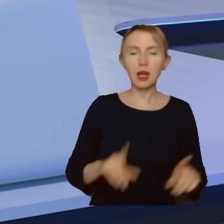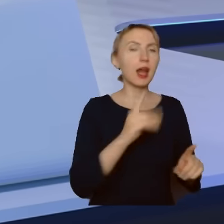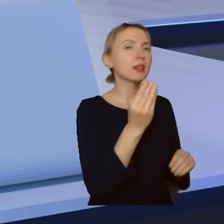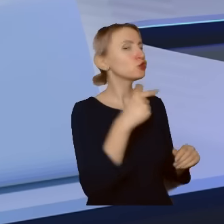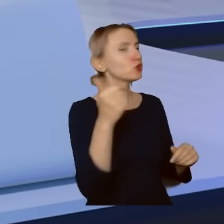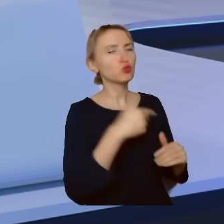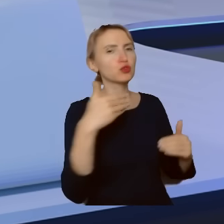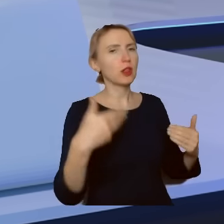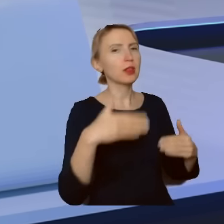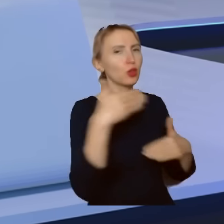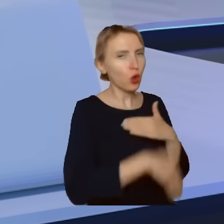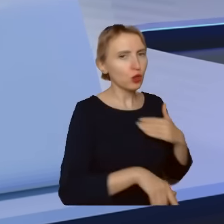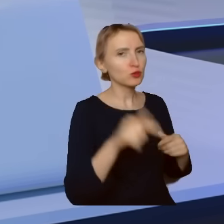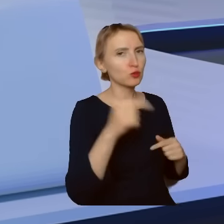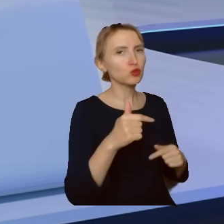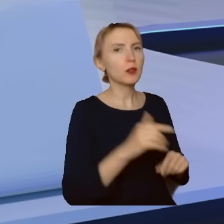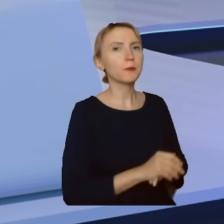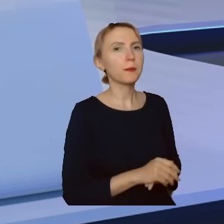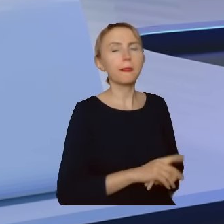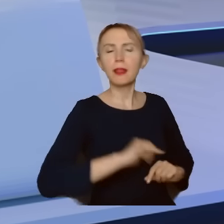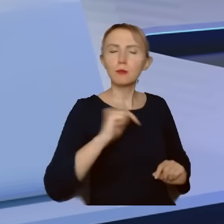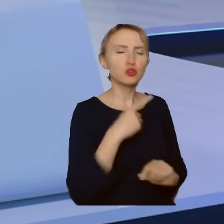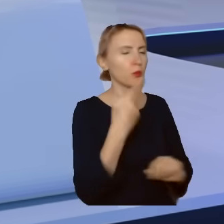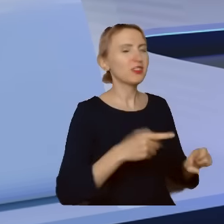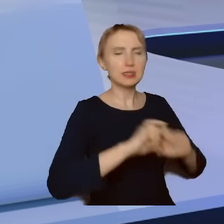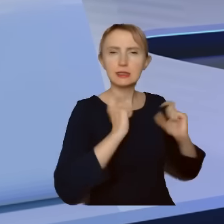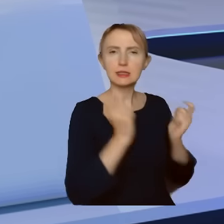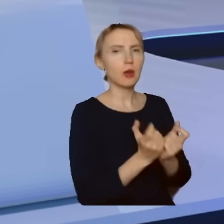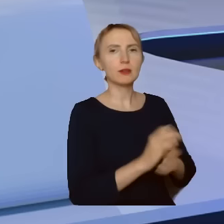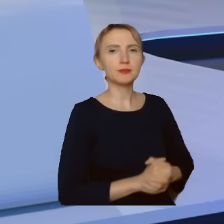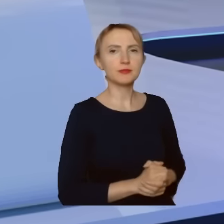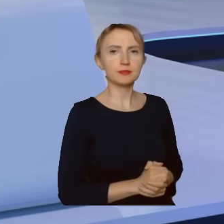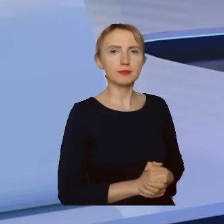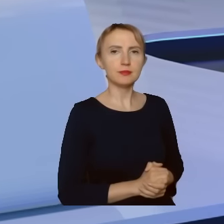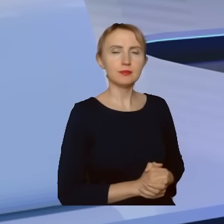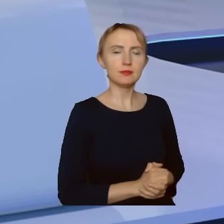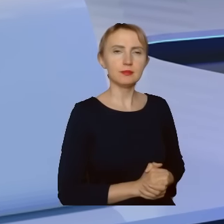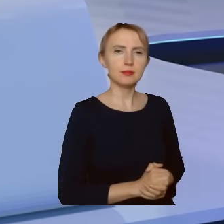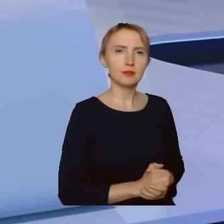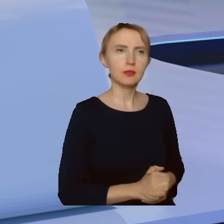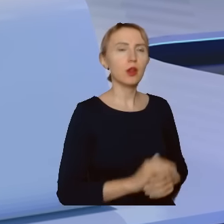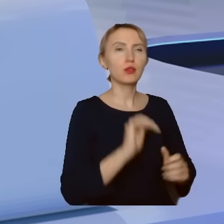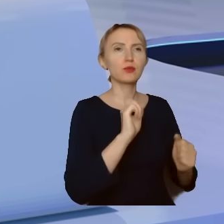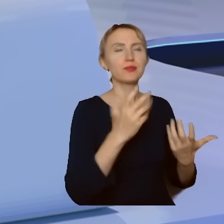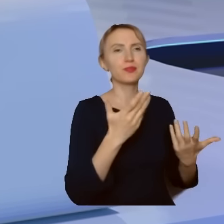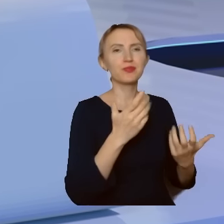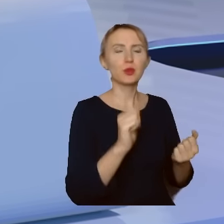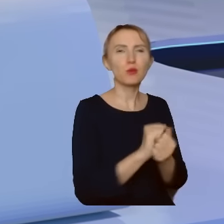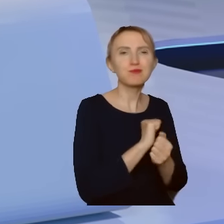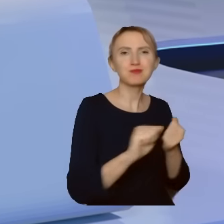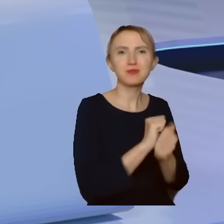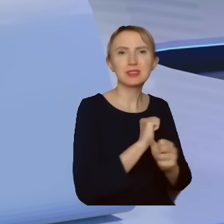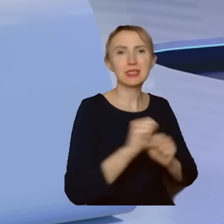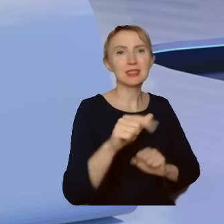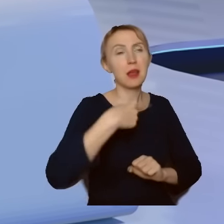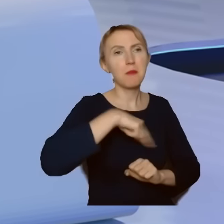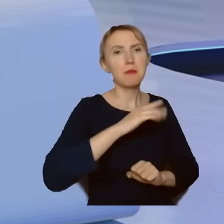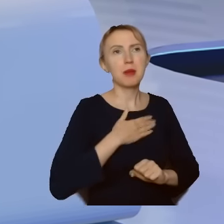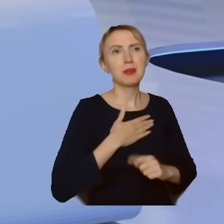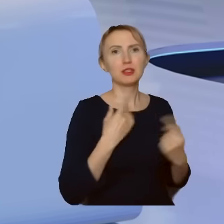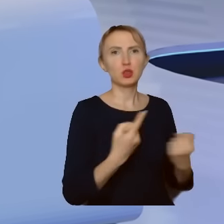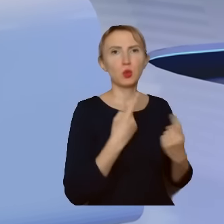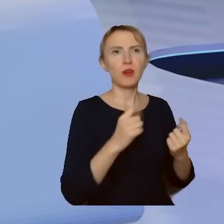dokończyć. Panie redaktorze, za chwileczkę. Muszę dokończyć to zdanie, bo to... Czy to jest wojna? No, właściwie jesteśmy w takim stanie